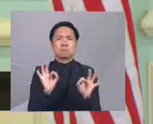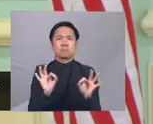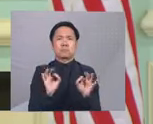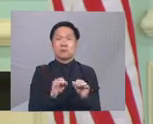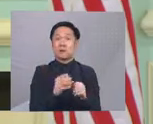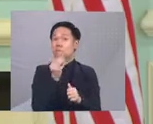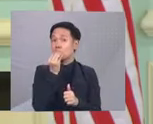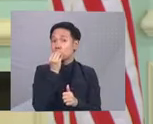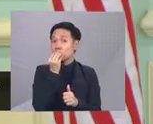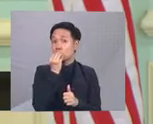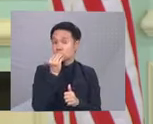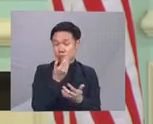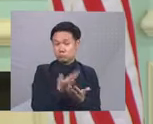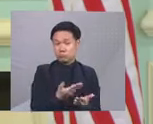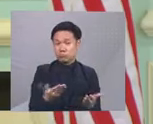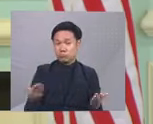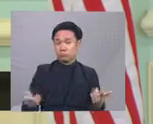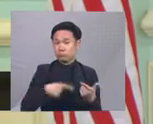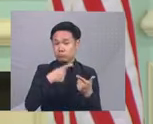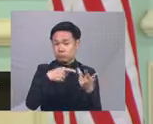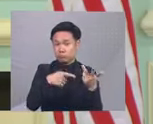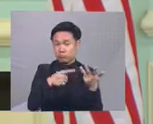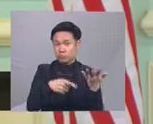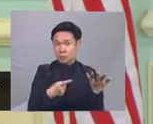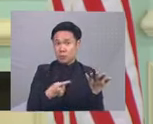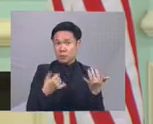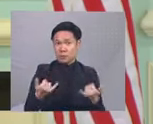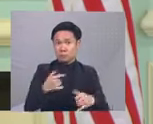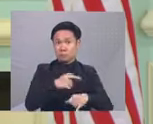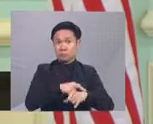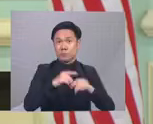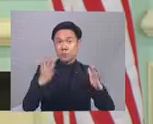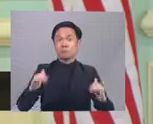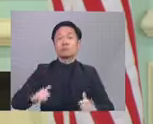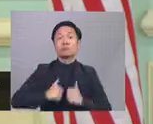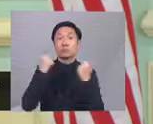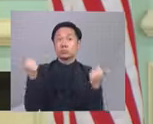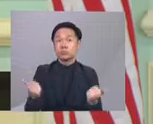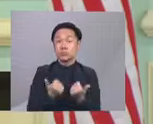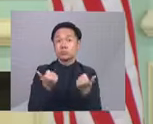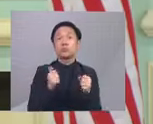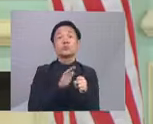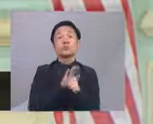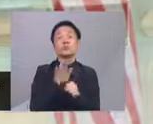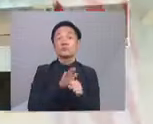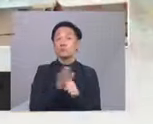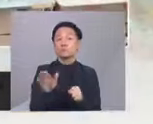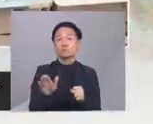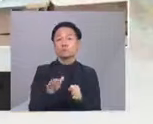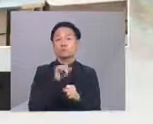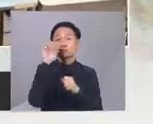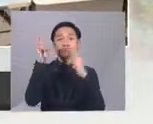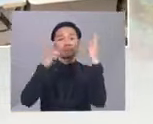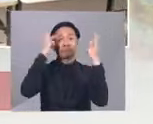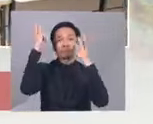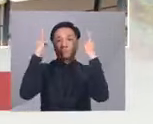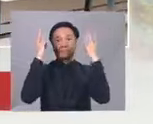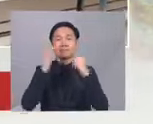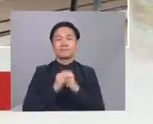bekalan makanan dan keperluan sepanjang musim perayaan ini dan seterusnya kerana